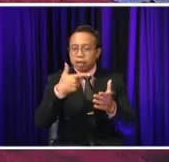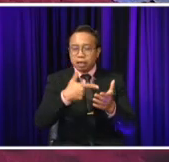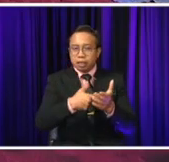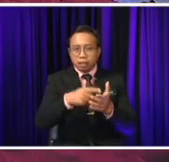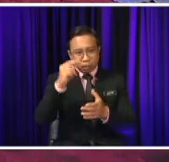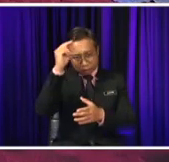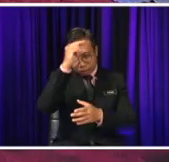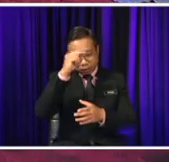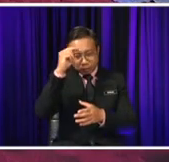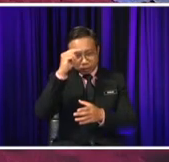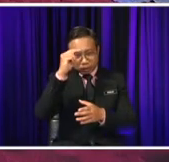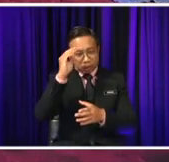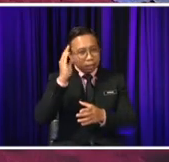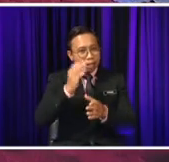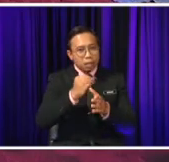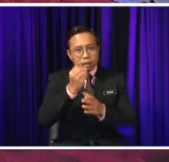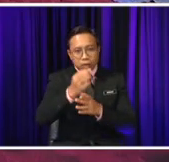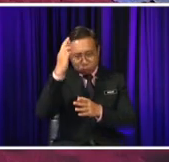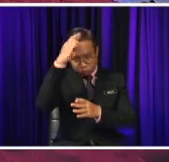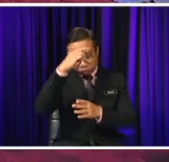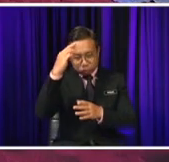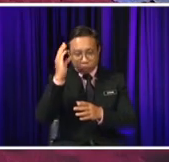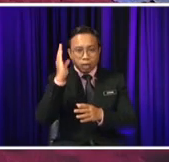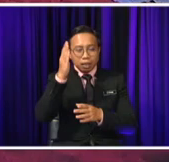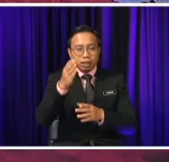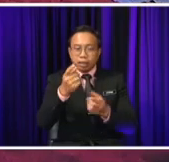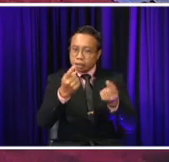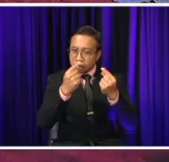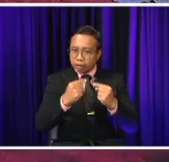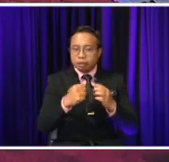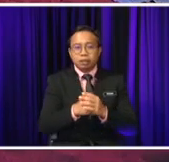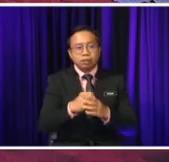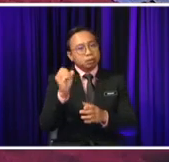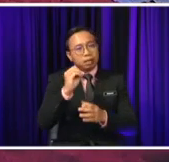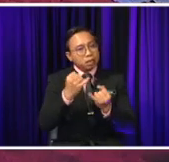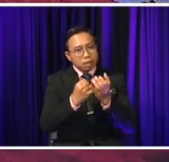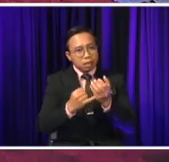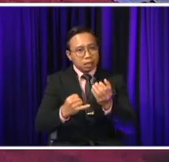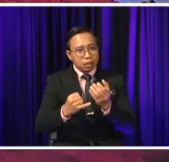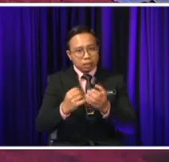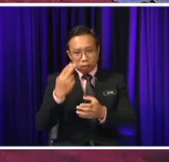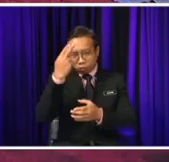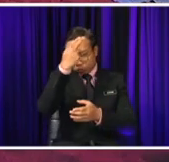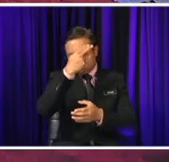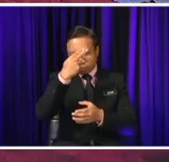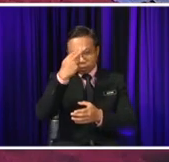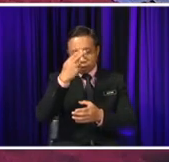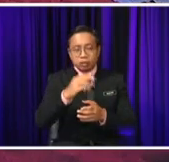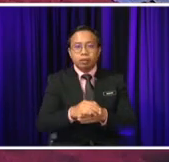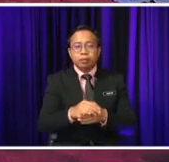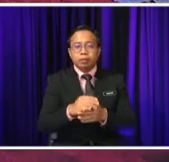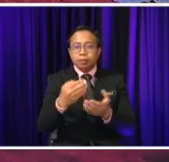atau rasul yang akan datang selepasku dan tidak akan lahir agama baru oleh itu